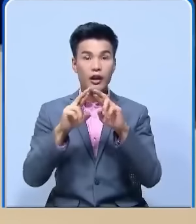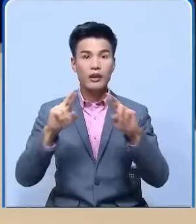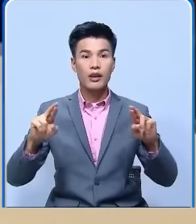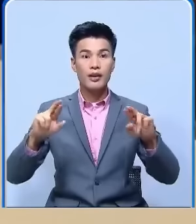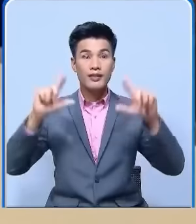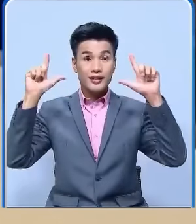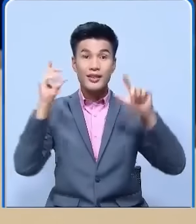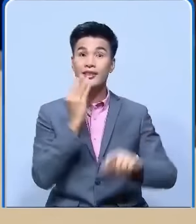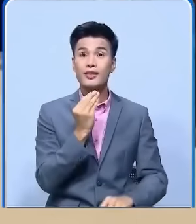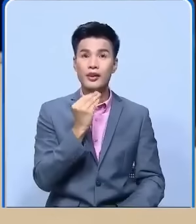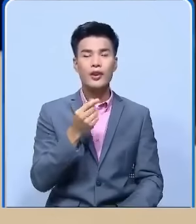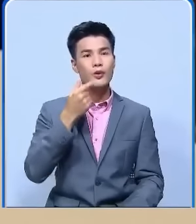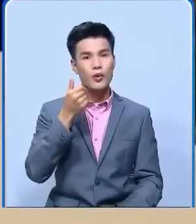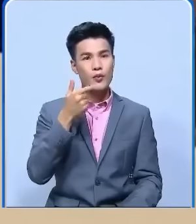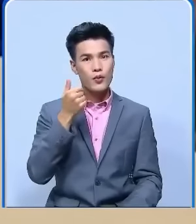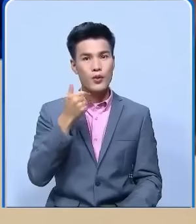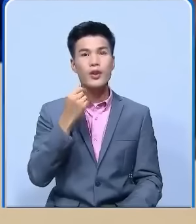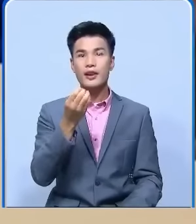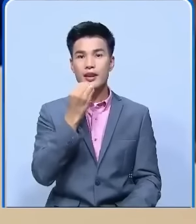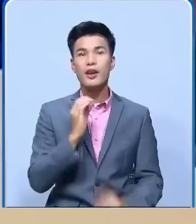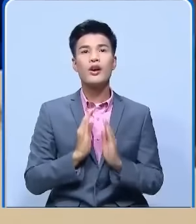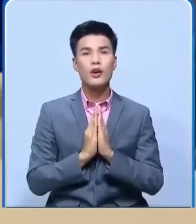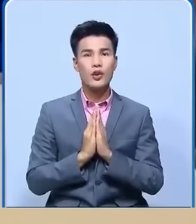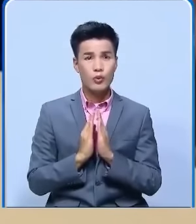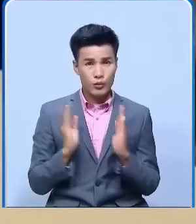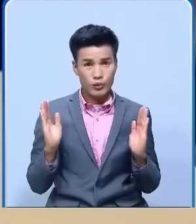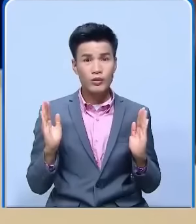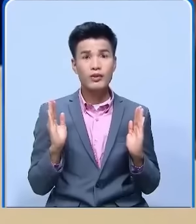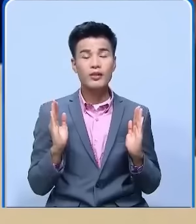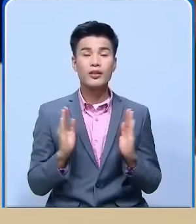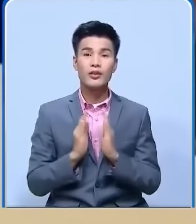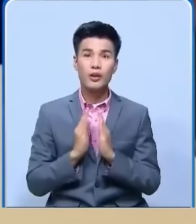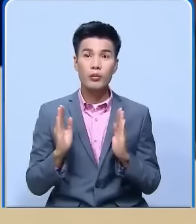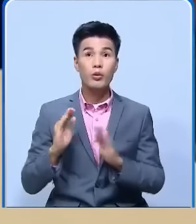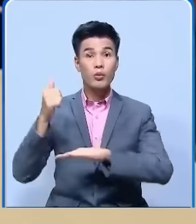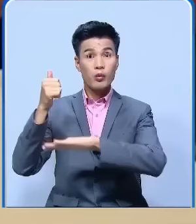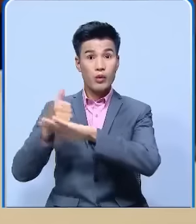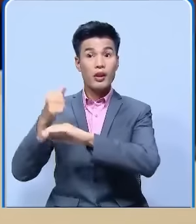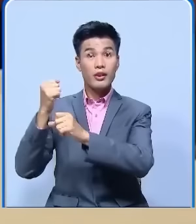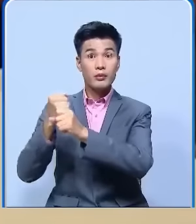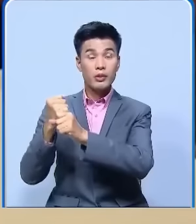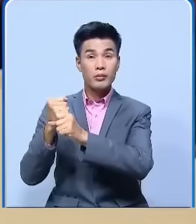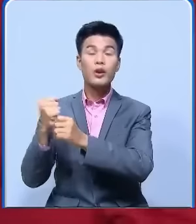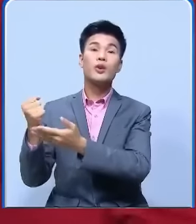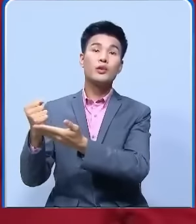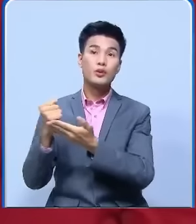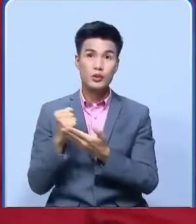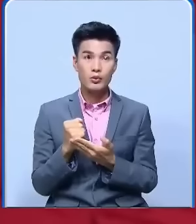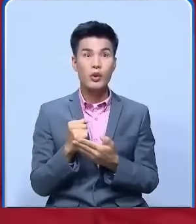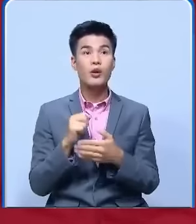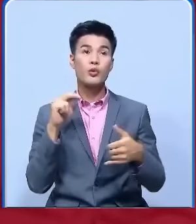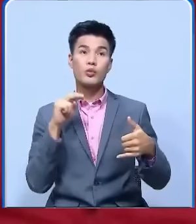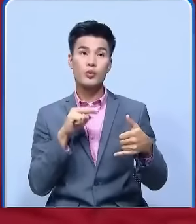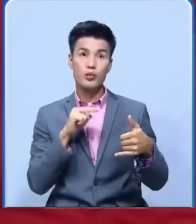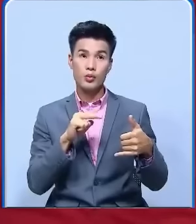ครับโหกินอย่างเอร็ดอร่อยแล้วขอบคุณพี่ดุ๊กมากๆเลยนะครับพี่ดุ๊กเนี่ยเป็นหัวหน้าหน่วยกู้ภัยสยามรมใจปู่อินดูแลน้อง